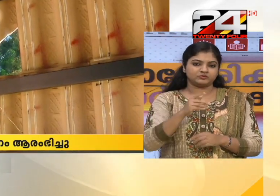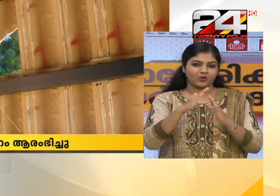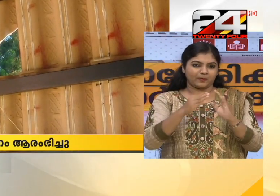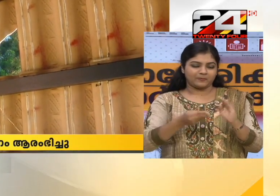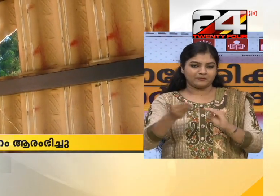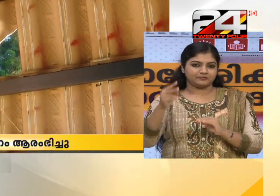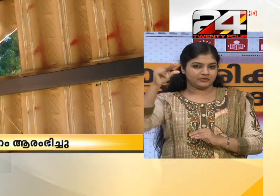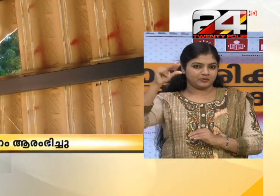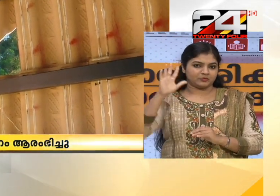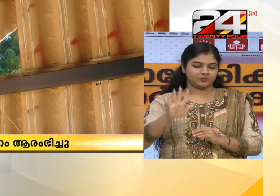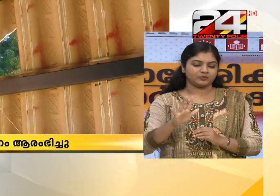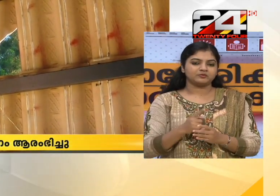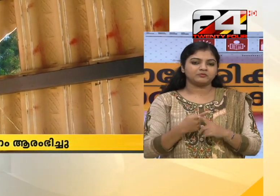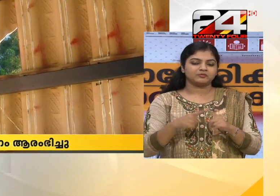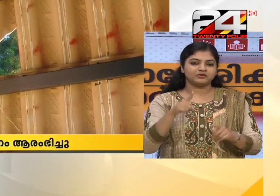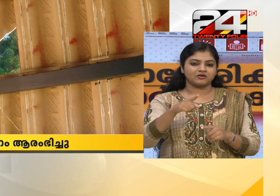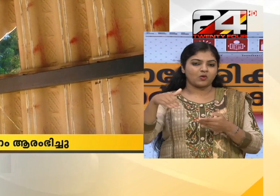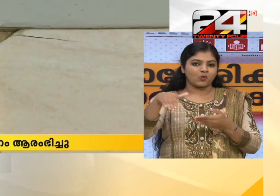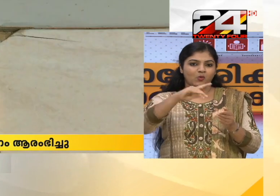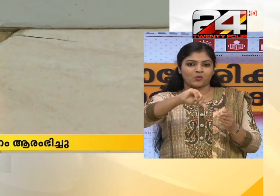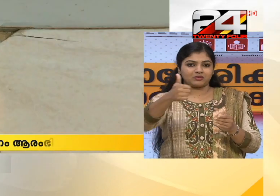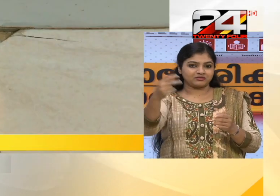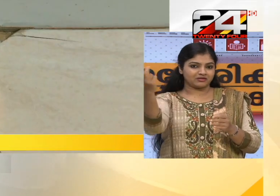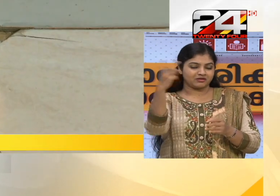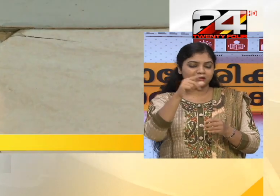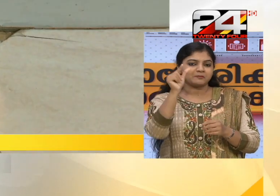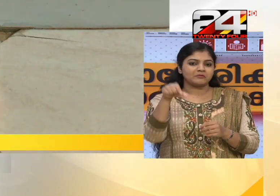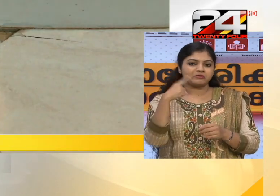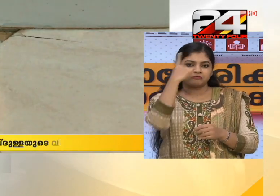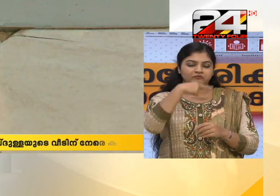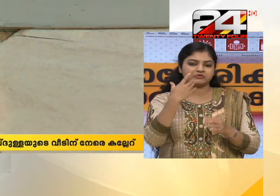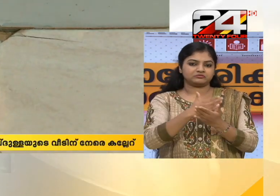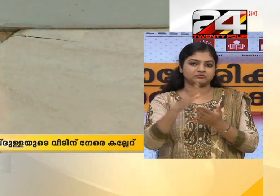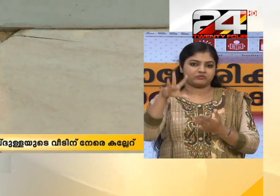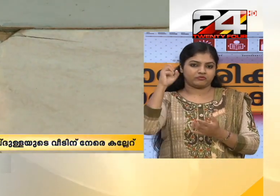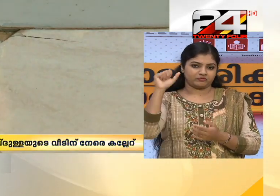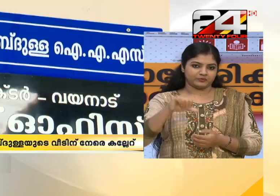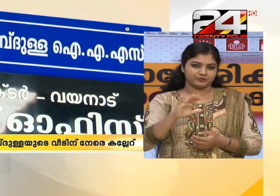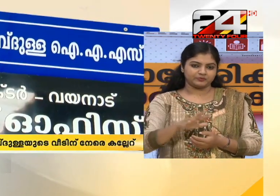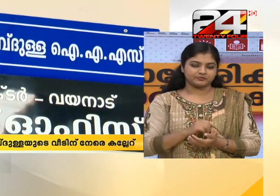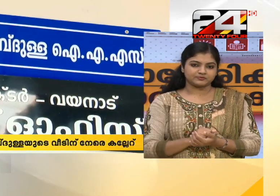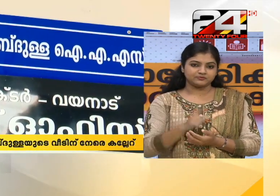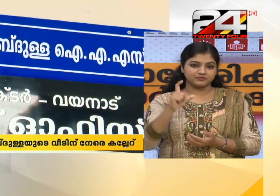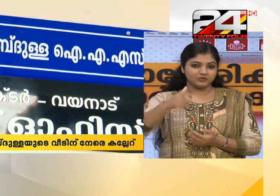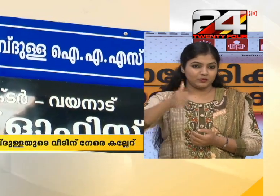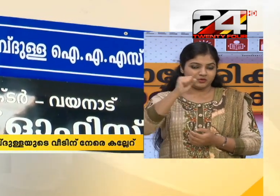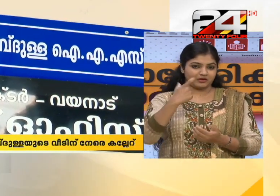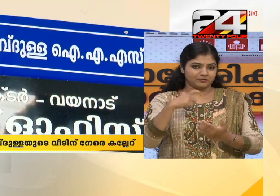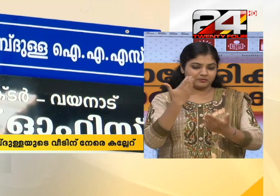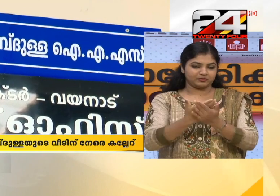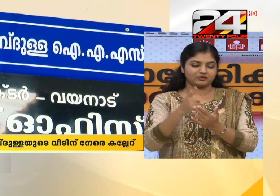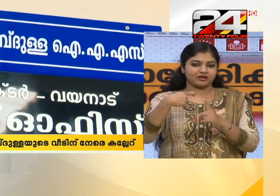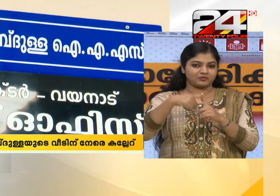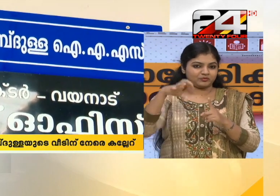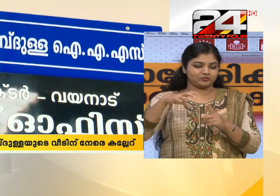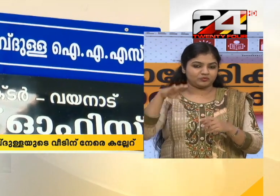സമീപത്ത് CCTV സ്ഥാപിച്ചിട്ടുണ്ടെങ്കിലും റോഡിൽ നിന്ന് കല്ലെറിഞ്ഞതിനാൽ ഇവരുടെ മുഖം ക്യാമറയിൽ പതിഞ്ഞിട്ടില്ല. കളക്ടറുടെ പരാതിയിൽ കൽപ്പറ്റ